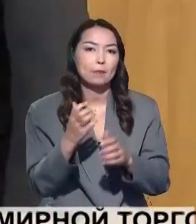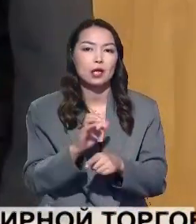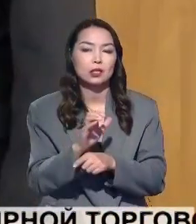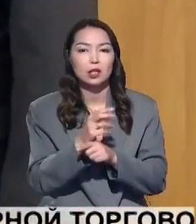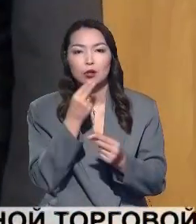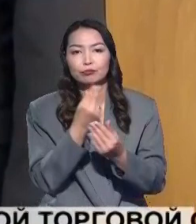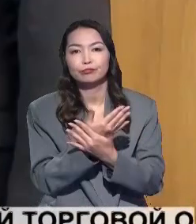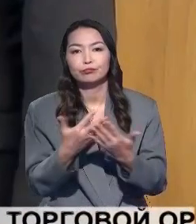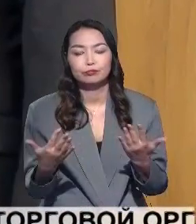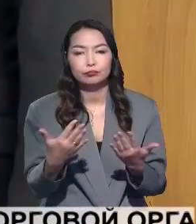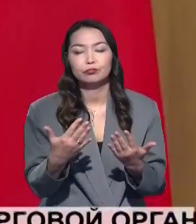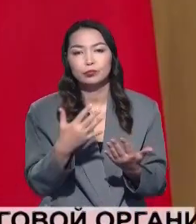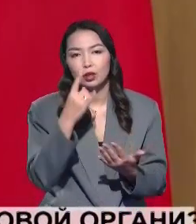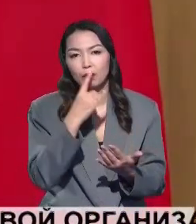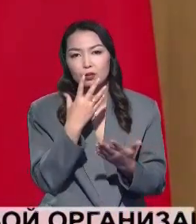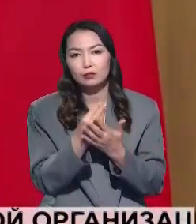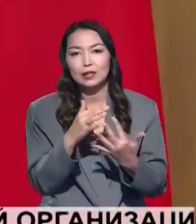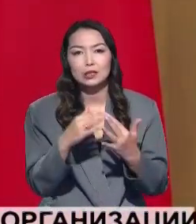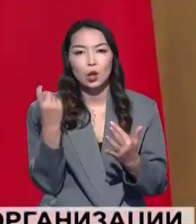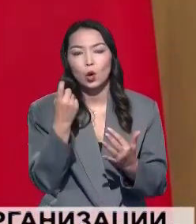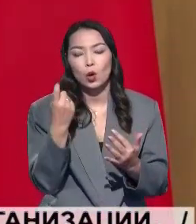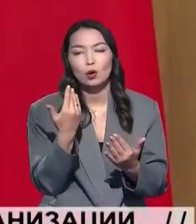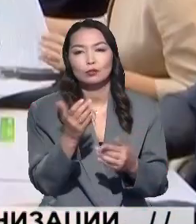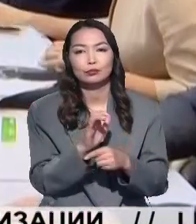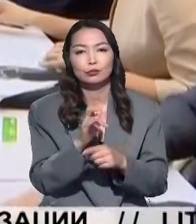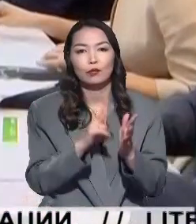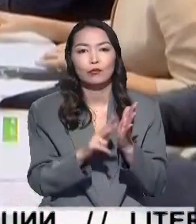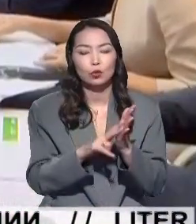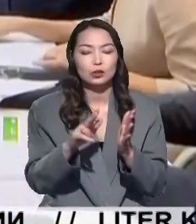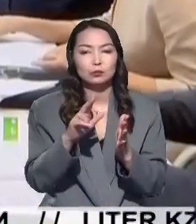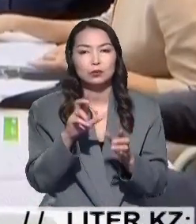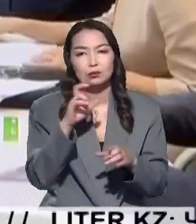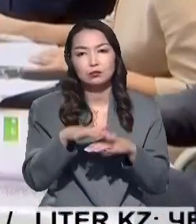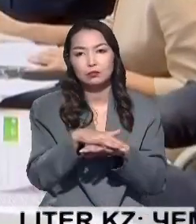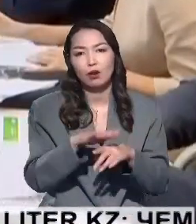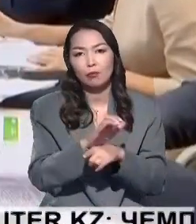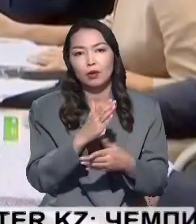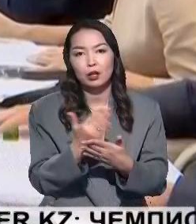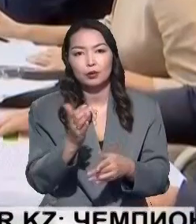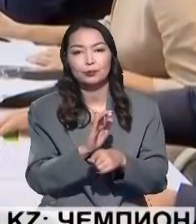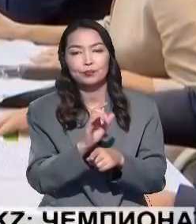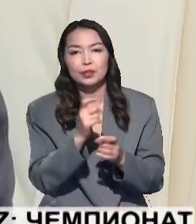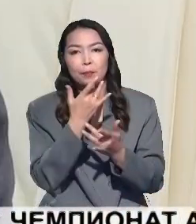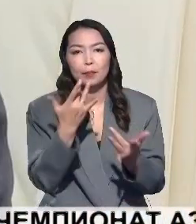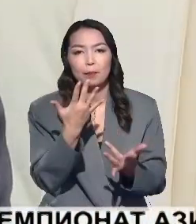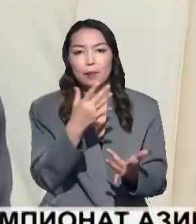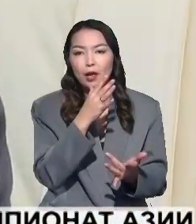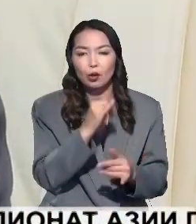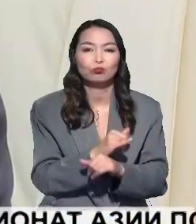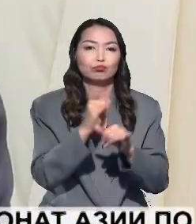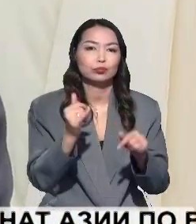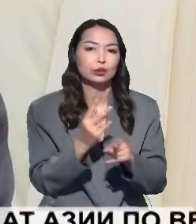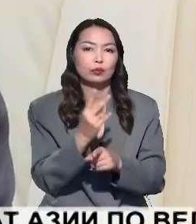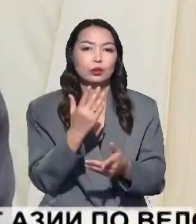продовольствия. Отечественная сельхозпродукция поставляется в 80 стран мира. Ее экспорт за последние 5 лет увеличился вдвое,